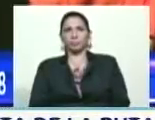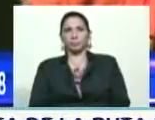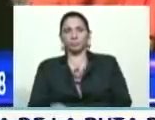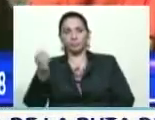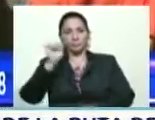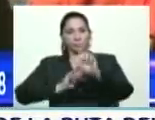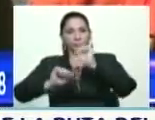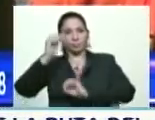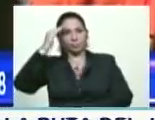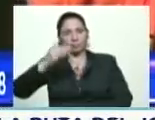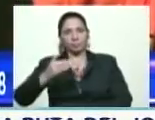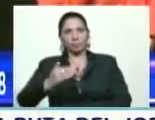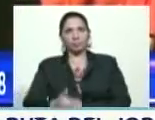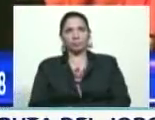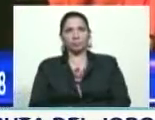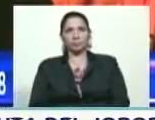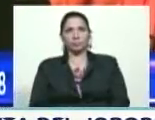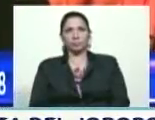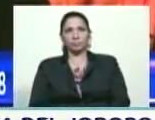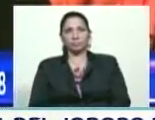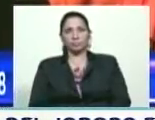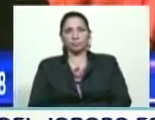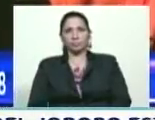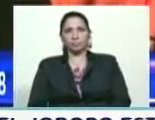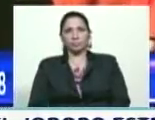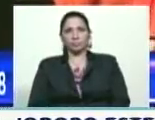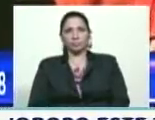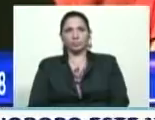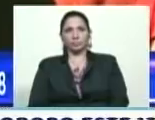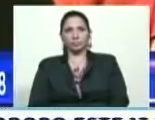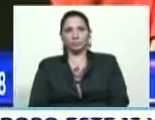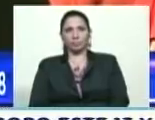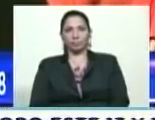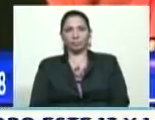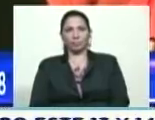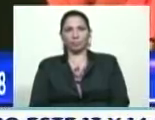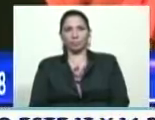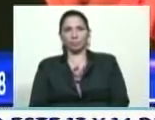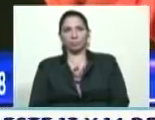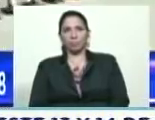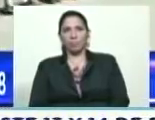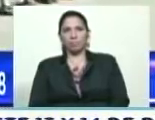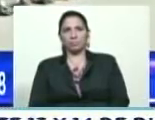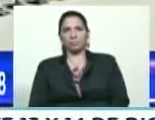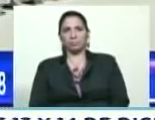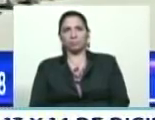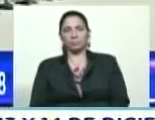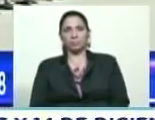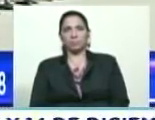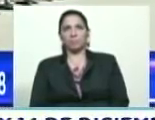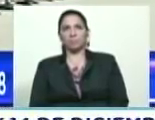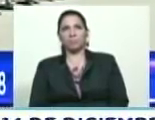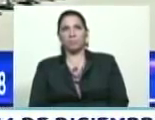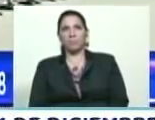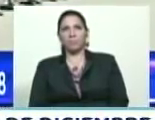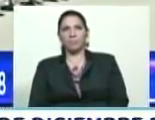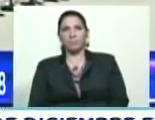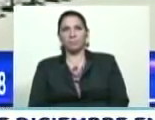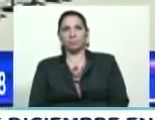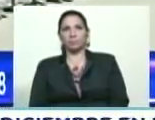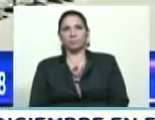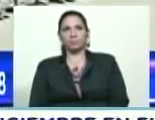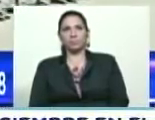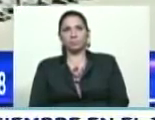defensa militar. Как мы видим, это сотрудничество между нашими странами развивается в разных областях. Но